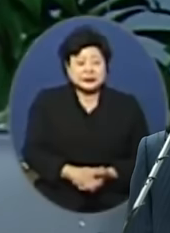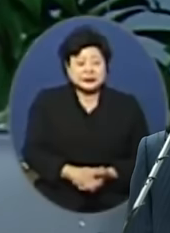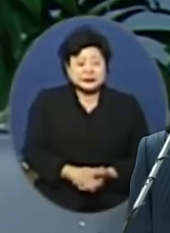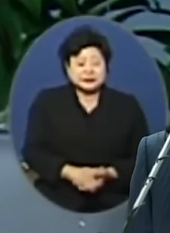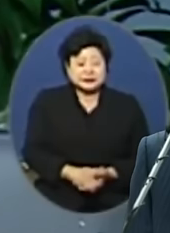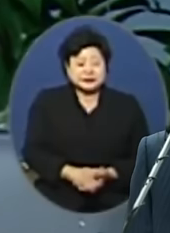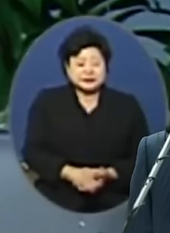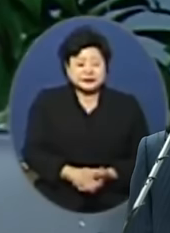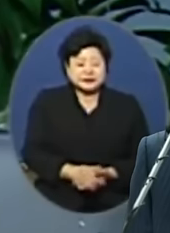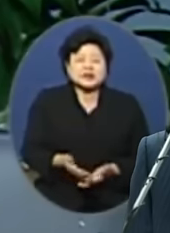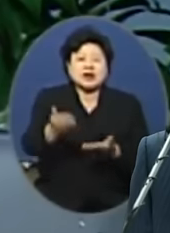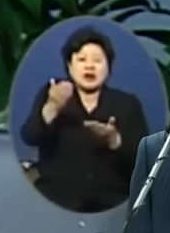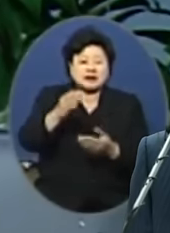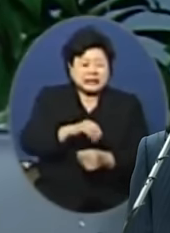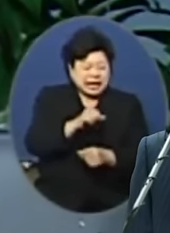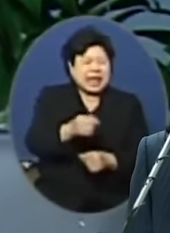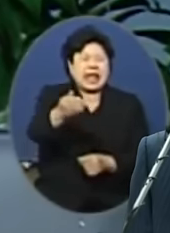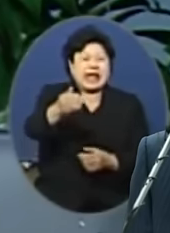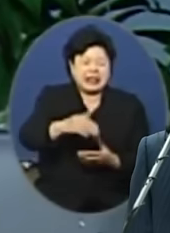너나 잘하라는 말